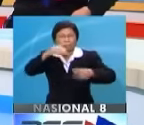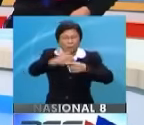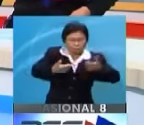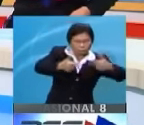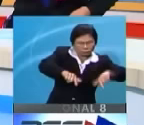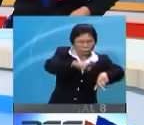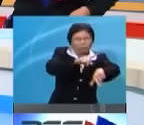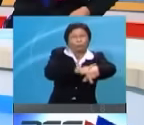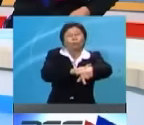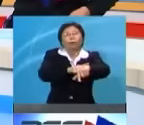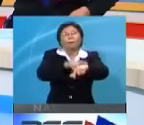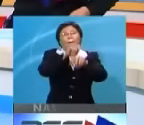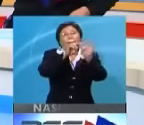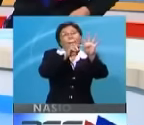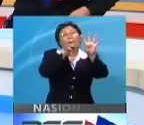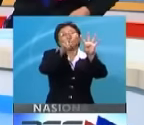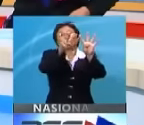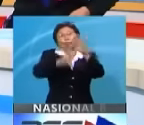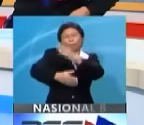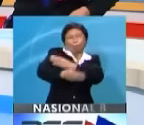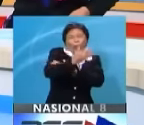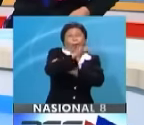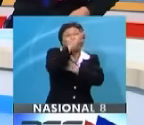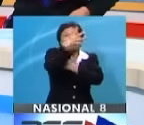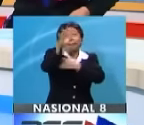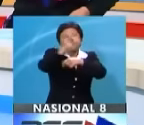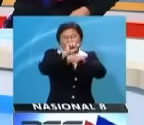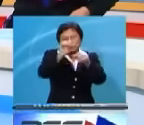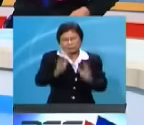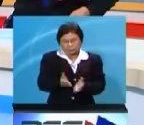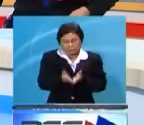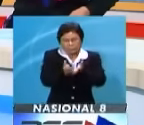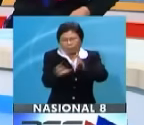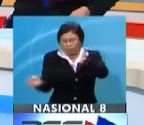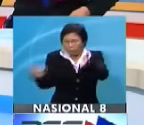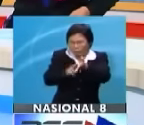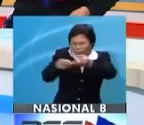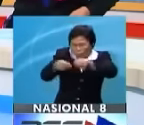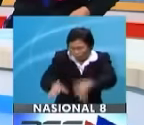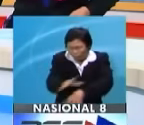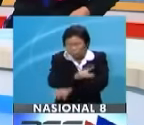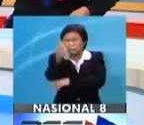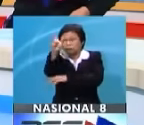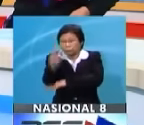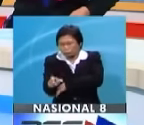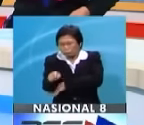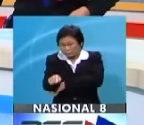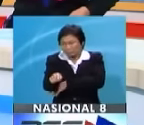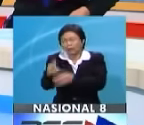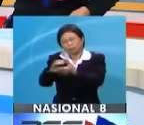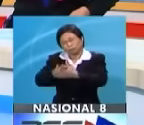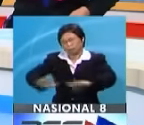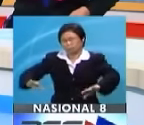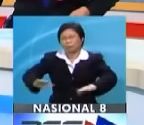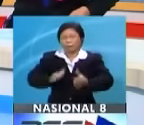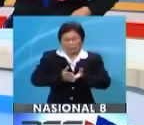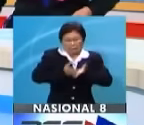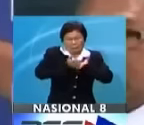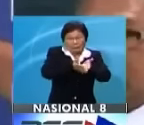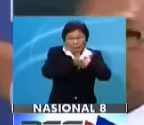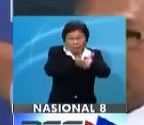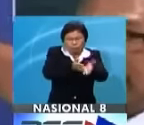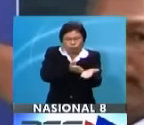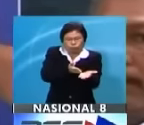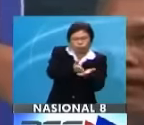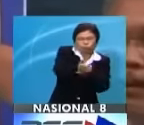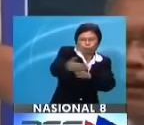kejadian kira-kira 4.20 pagi itu, 14 kru kapal dilaporkan hilang, manakala seorang berjaya diselamatkan. Kapal itu dikatakan menuju